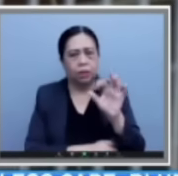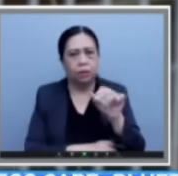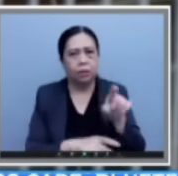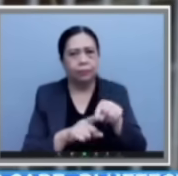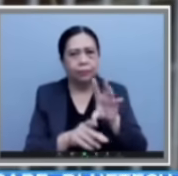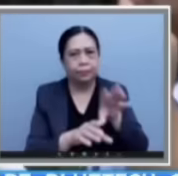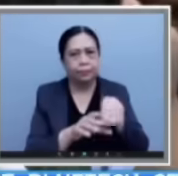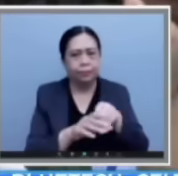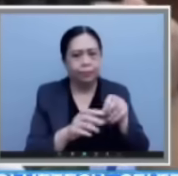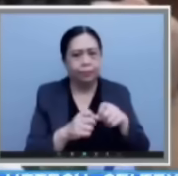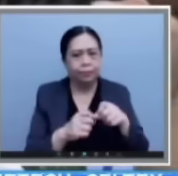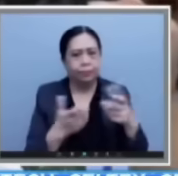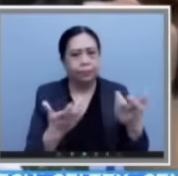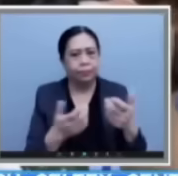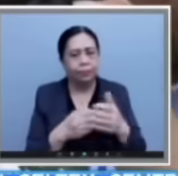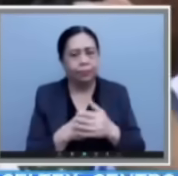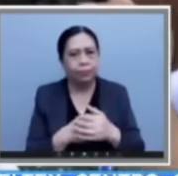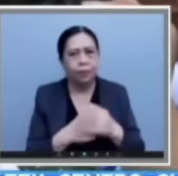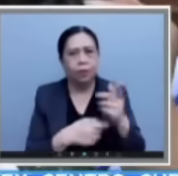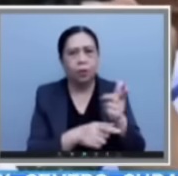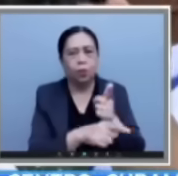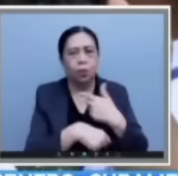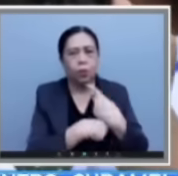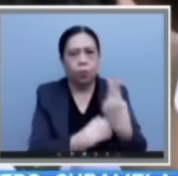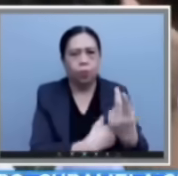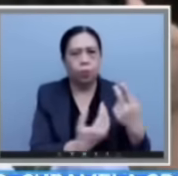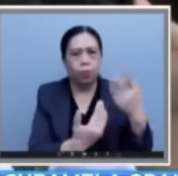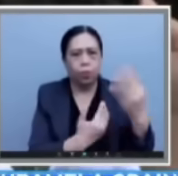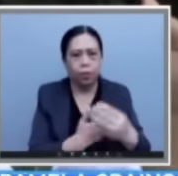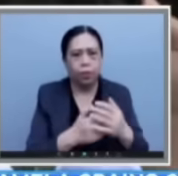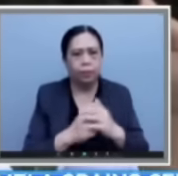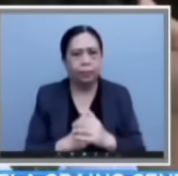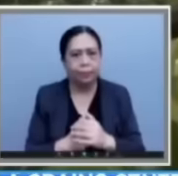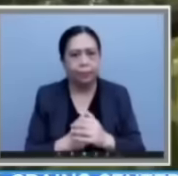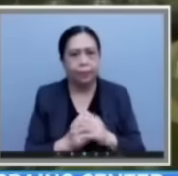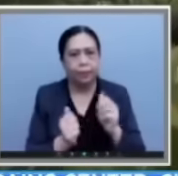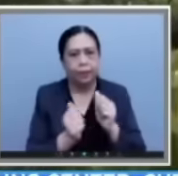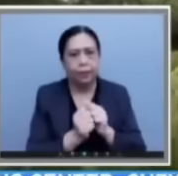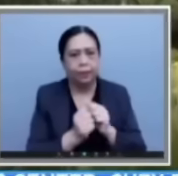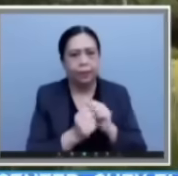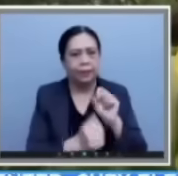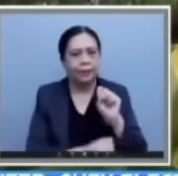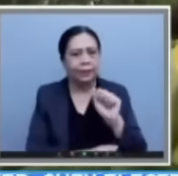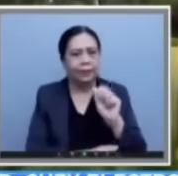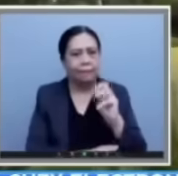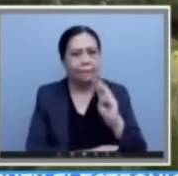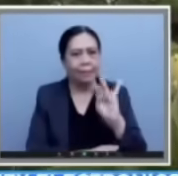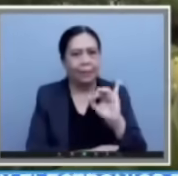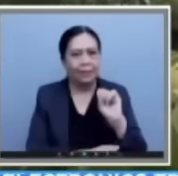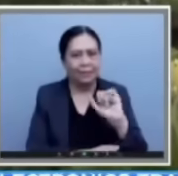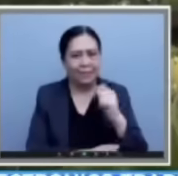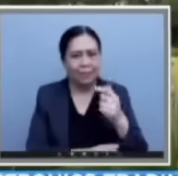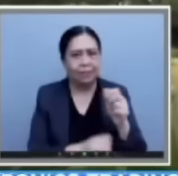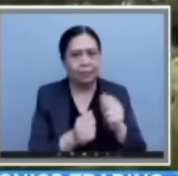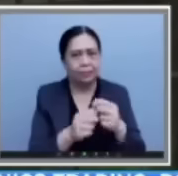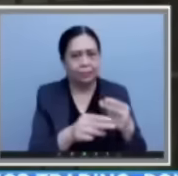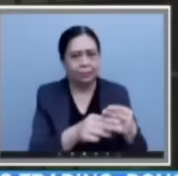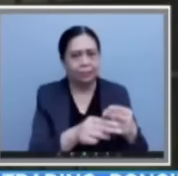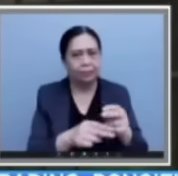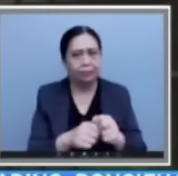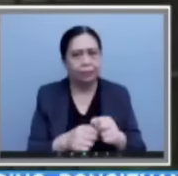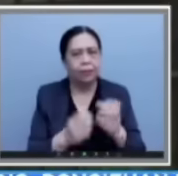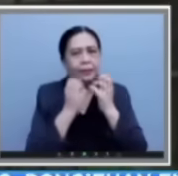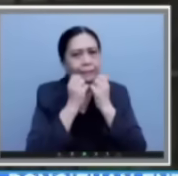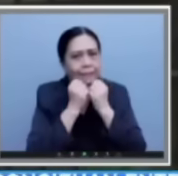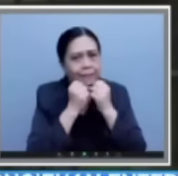breeding loan program ng dalawang bansa kasama niya roon si sambisig layon po ng programa na ma-preserve ang Philippine Eagle na